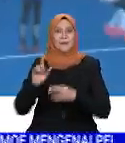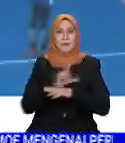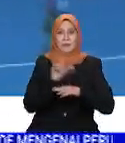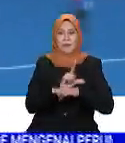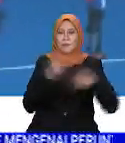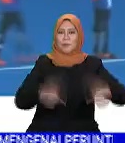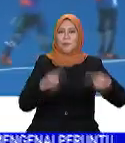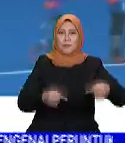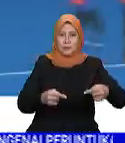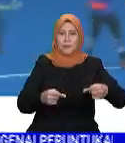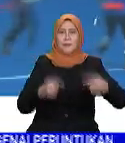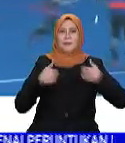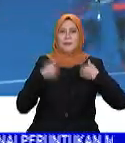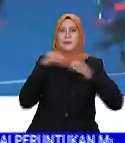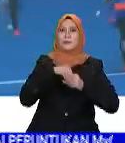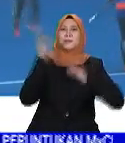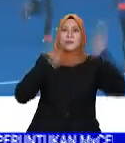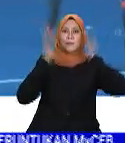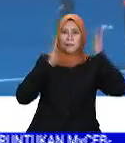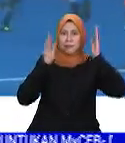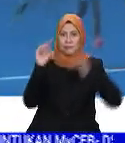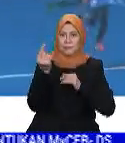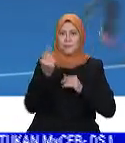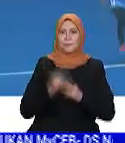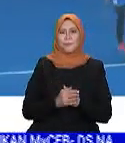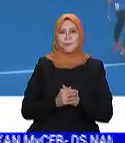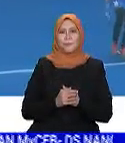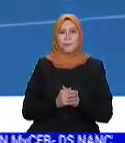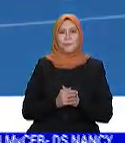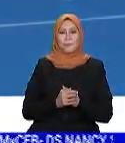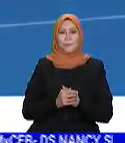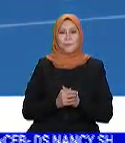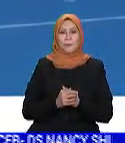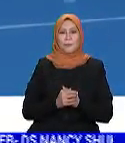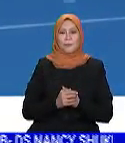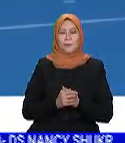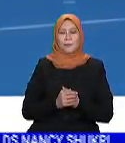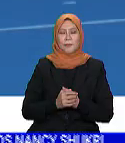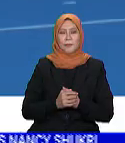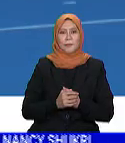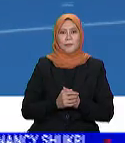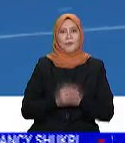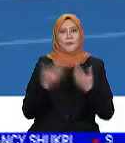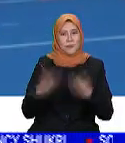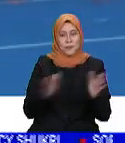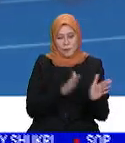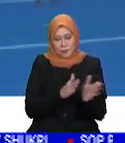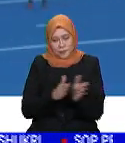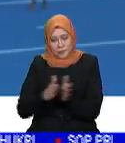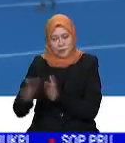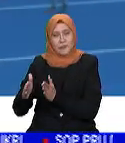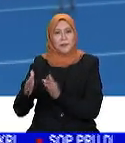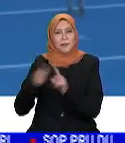latihan dan perlawanan di adegan dimension diri yang di HP nih telah dihancurkan oleh